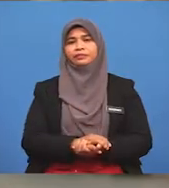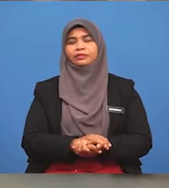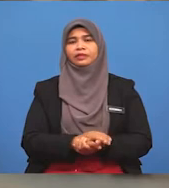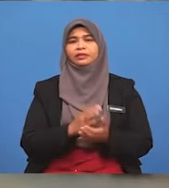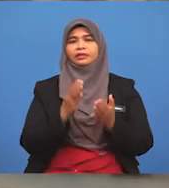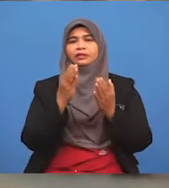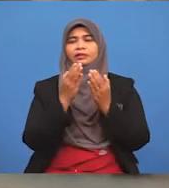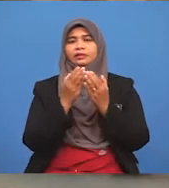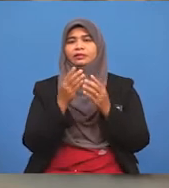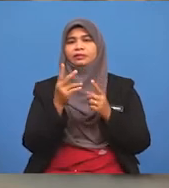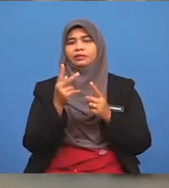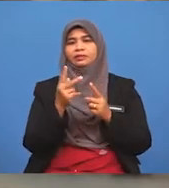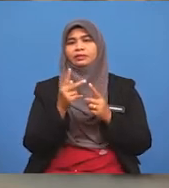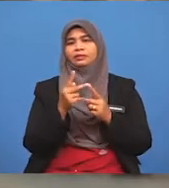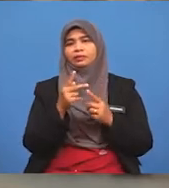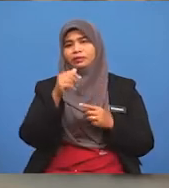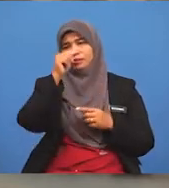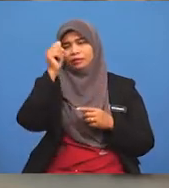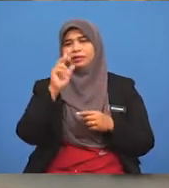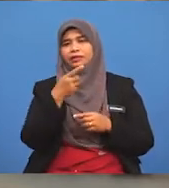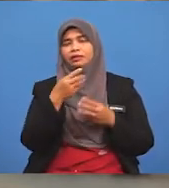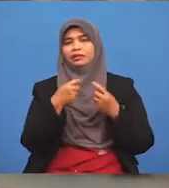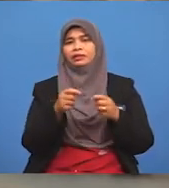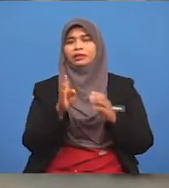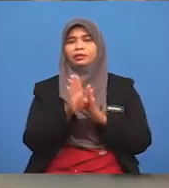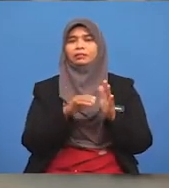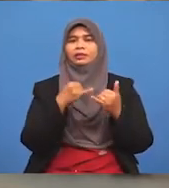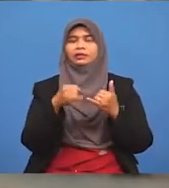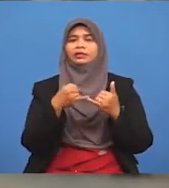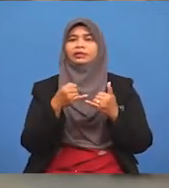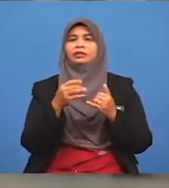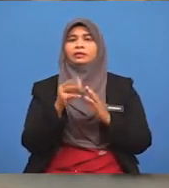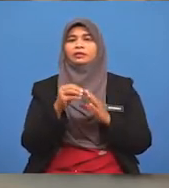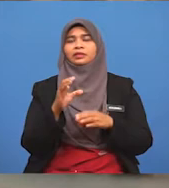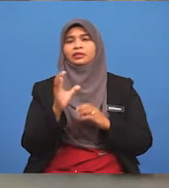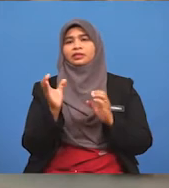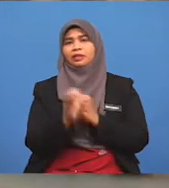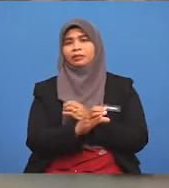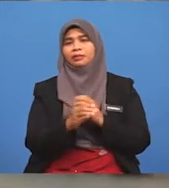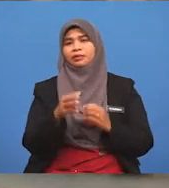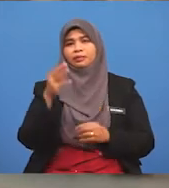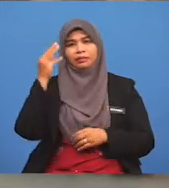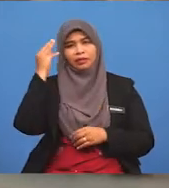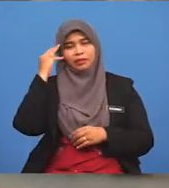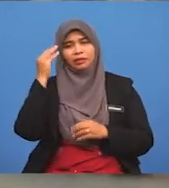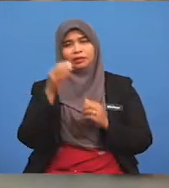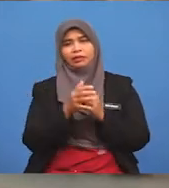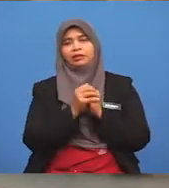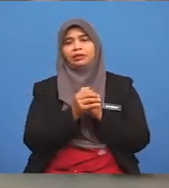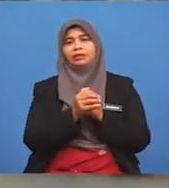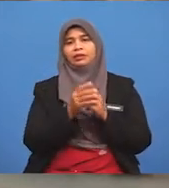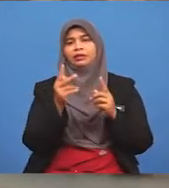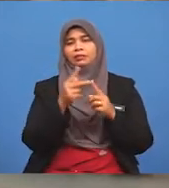Alhamdulillah, kita telah berjaya mencabar minda kita. Tahniah bagi murid yang dapat menjawab dengan